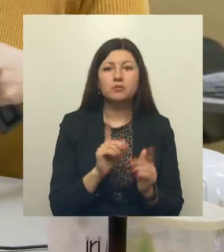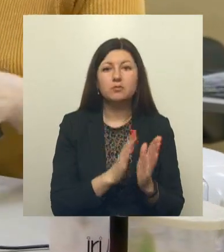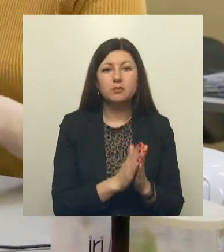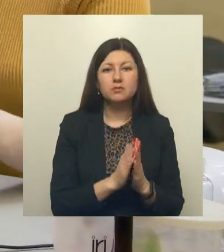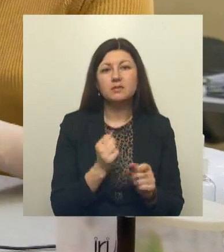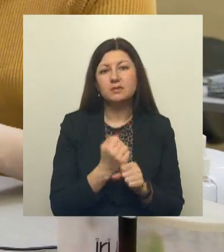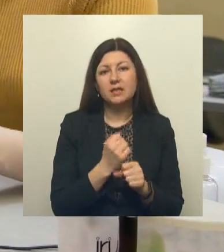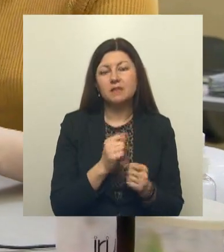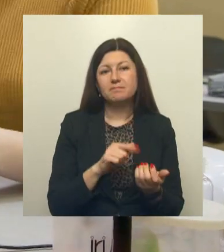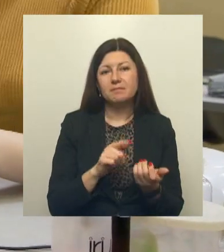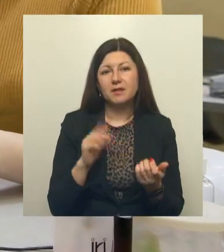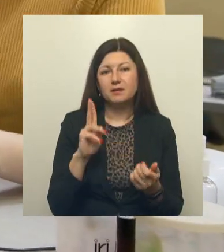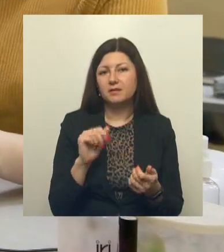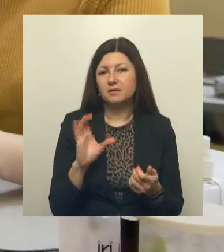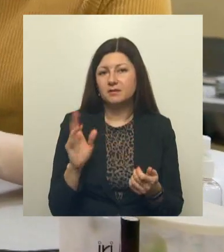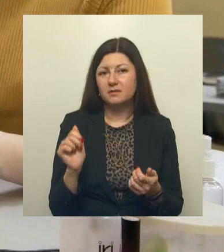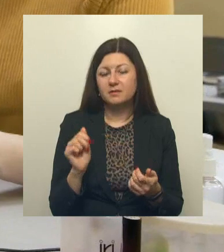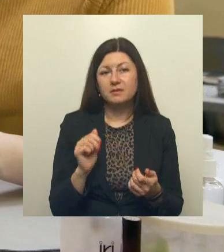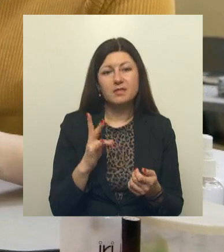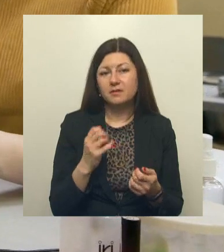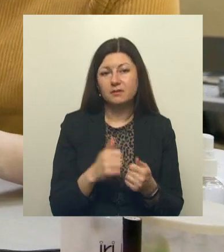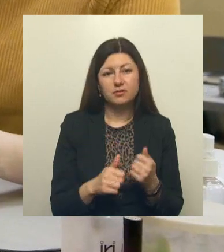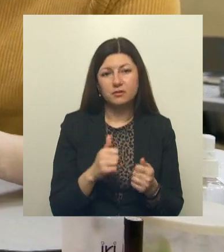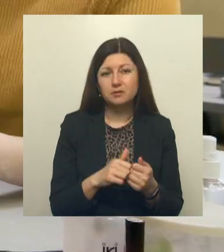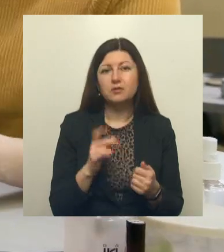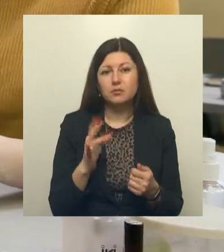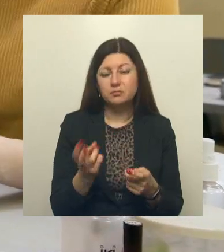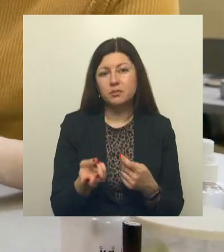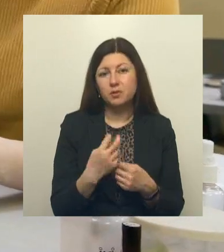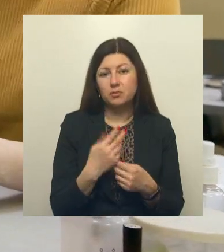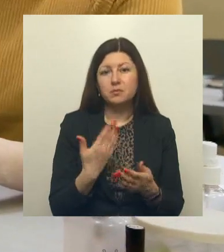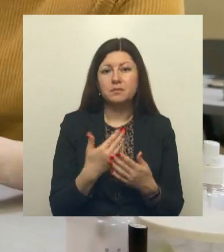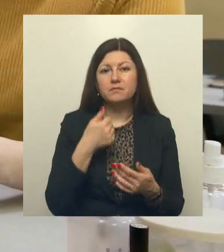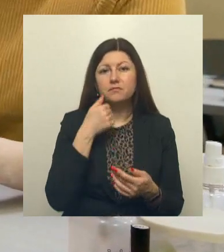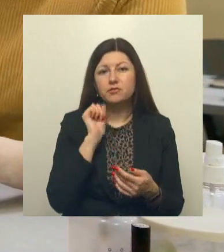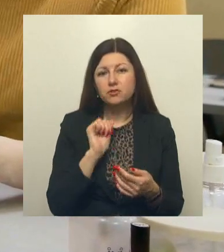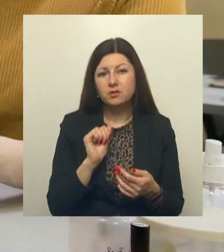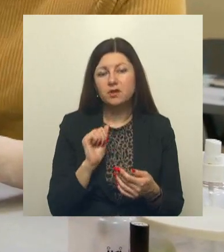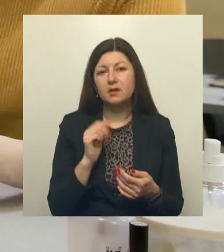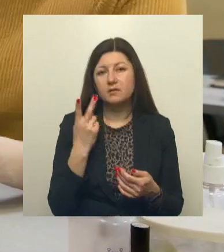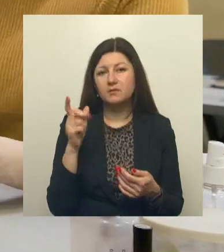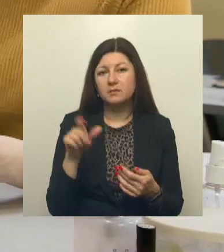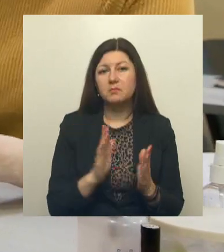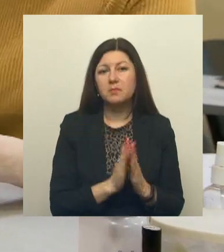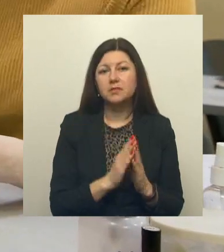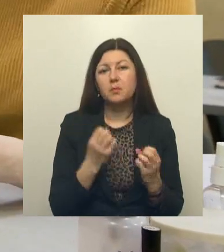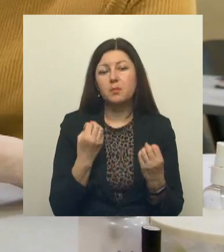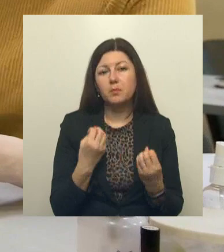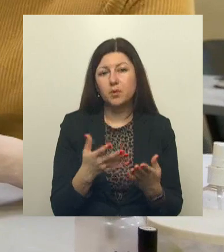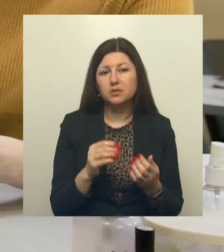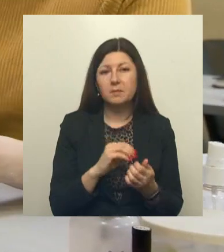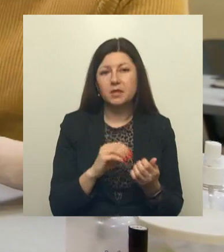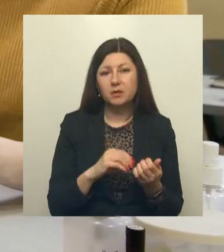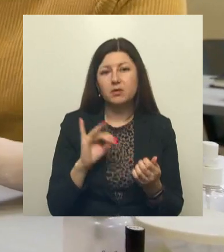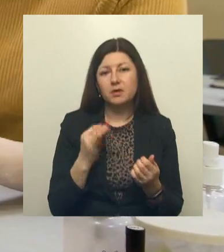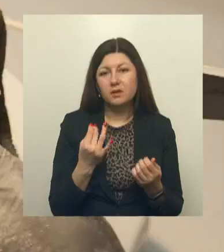классики? Ну, не сказать, что часто, но приходят. Например, вчера 2 клиентки подряд просили просто маникюр и